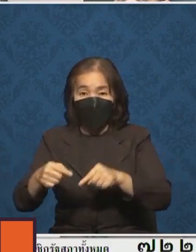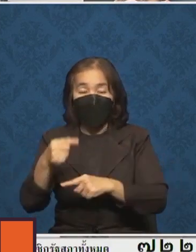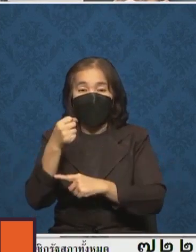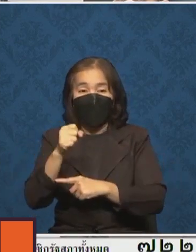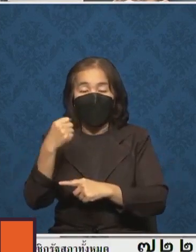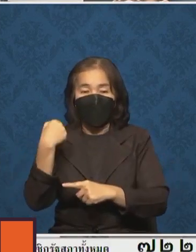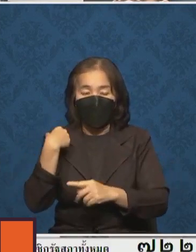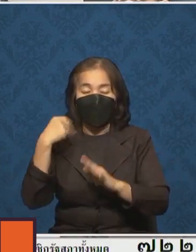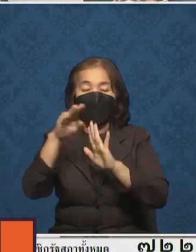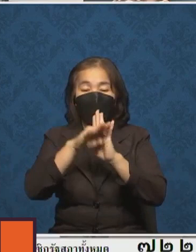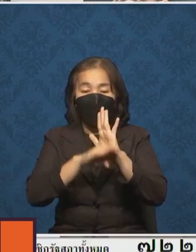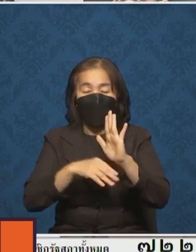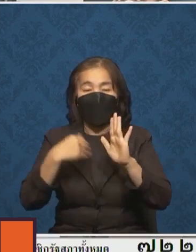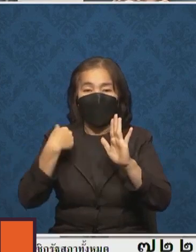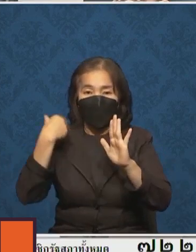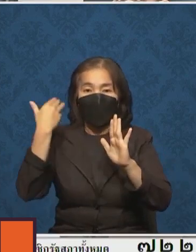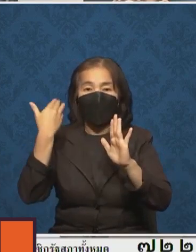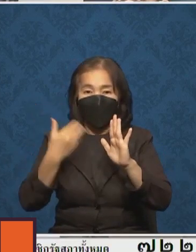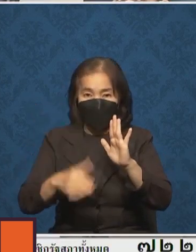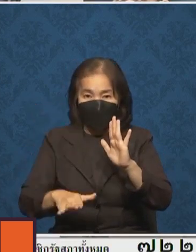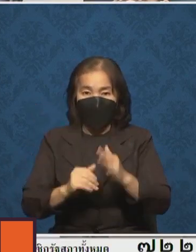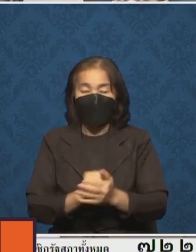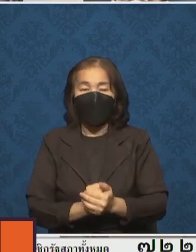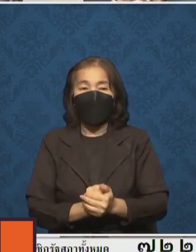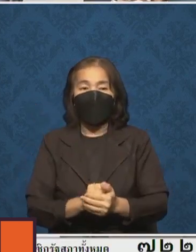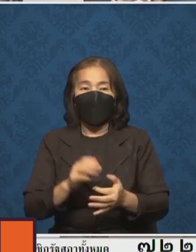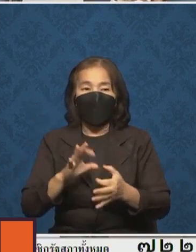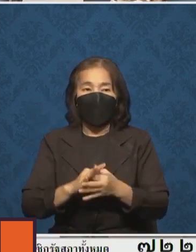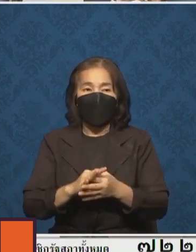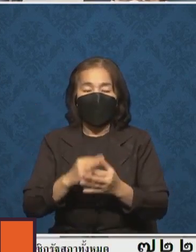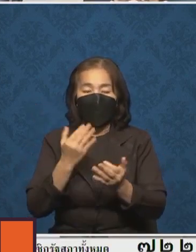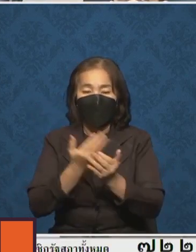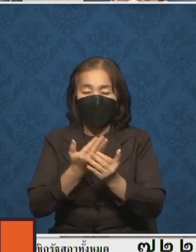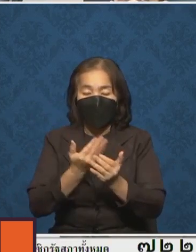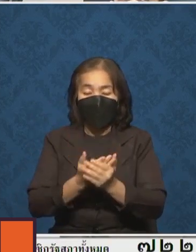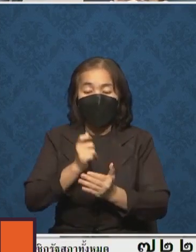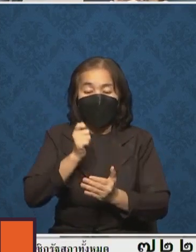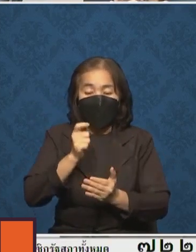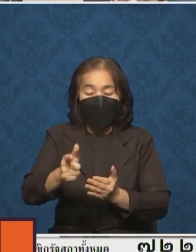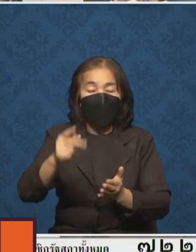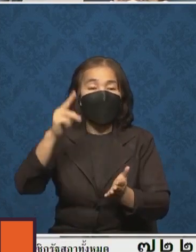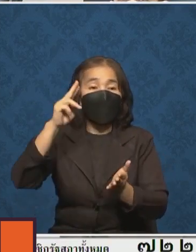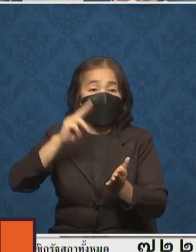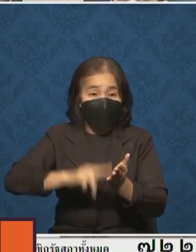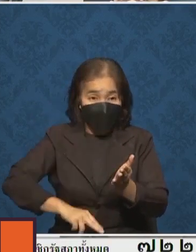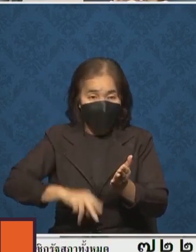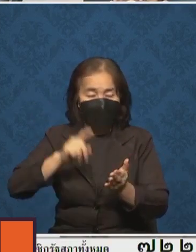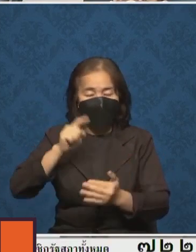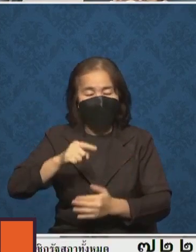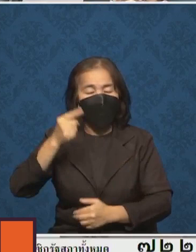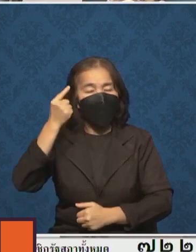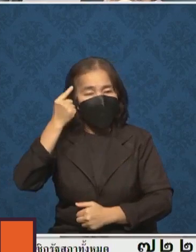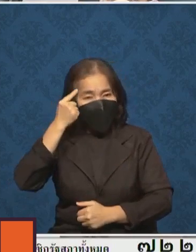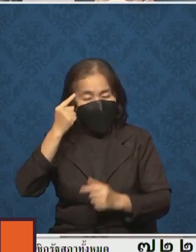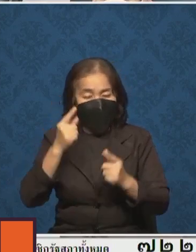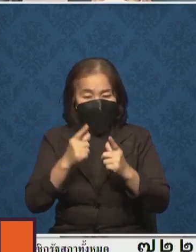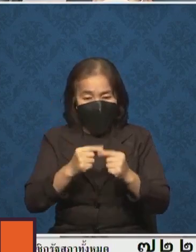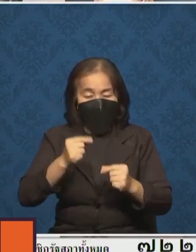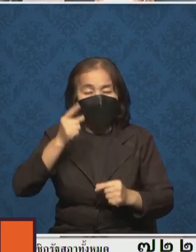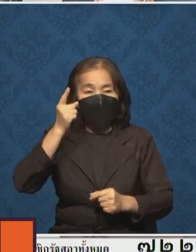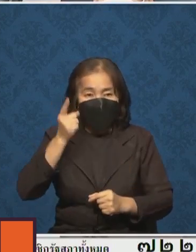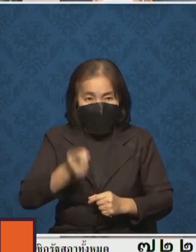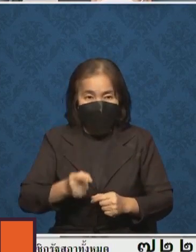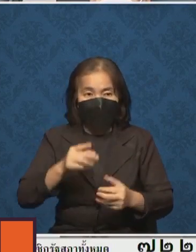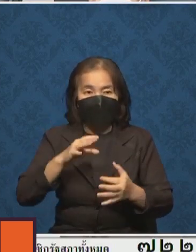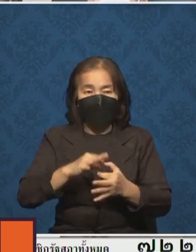างหลักการเอาไว้อยู่แล้วครับว่าการกำหนดค่าปรับเป็นพินัยให้พิจารณาถึงความเหมาะสมในข้อเท็จจริงที่เกี่ยวกับสถานะ